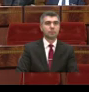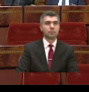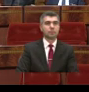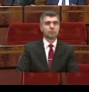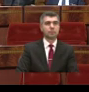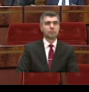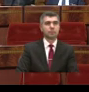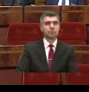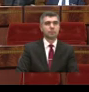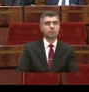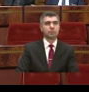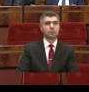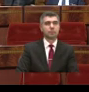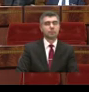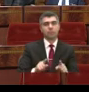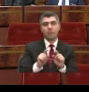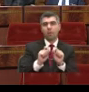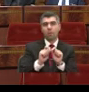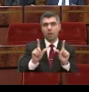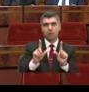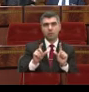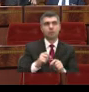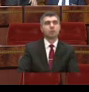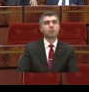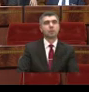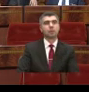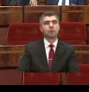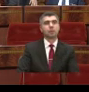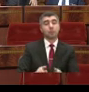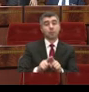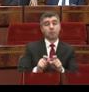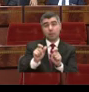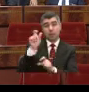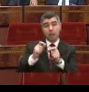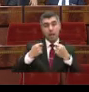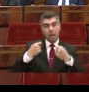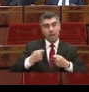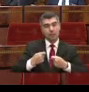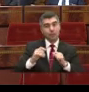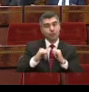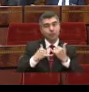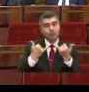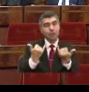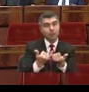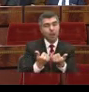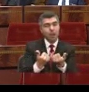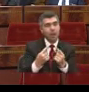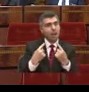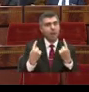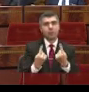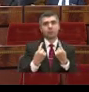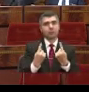سيد الرئيس، سيد الرئيس الأمر واضح. باقي لك أربعة. وحسمنا فيه أستاذ الرؤساء ديال الفرق يكونوا حاضرين في هذا الاجتماع، ماشي هذا الشيء هذا كيوقع في الجلسة